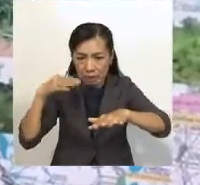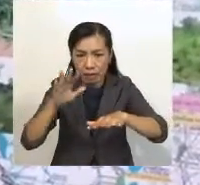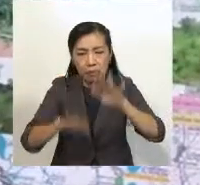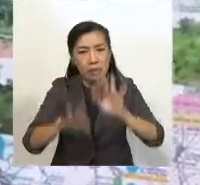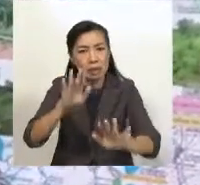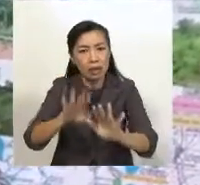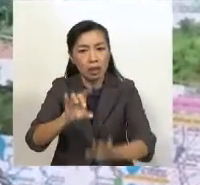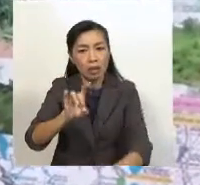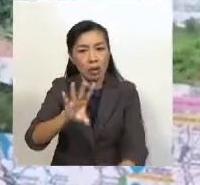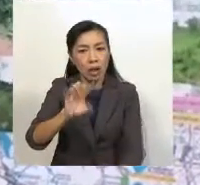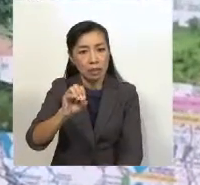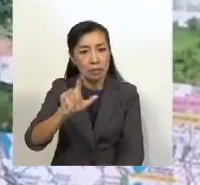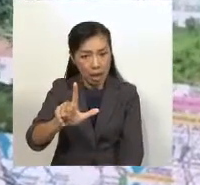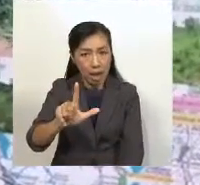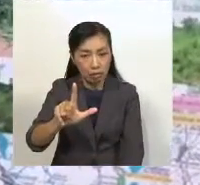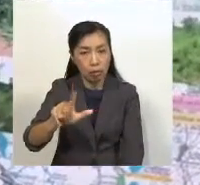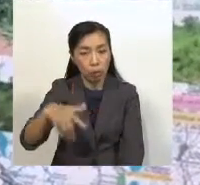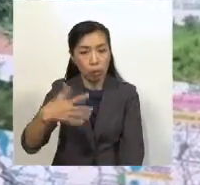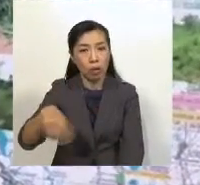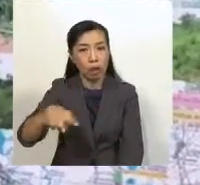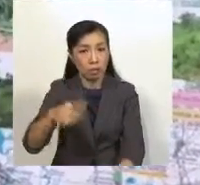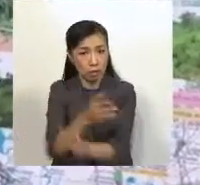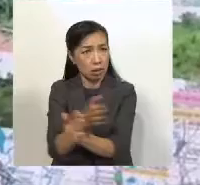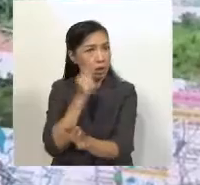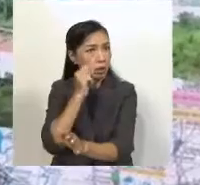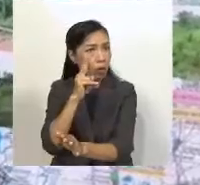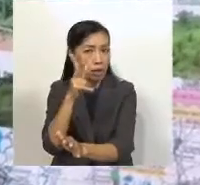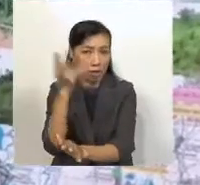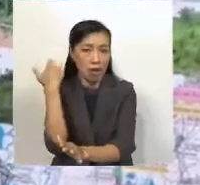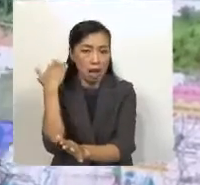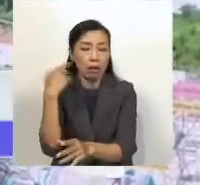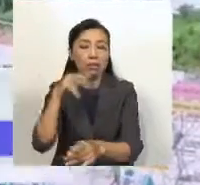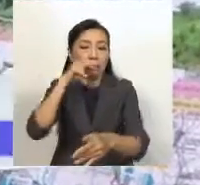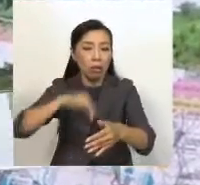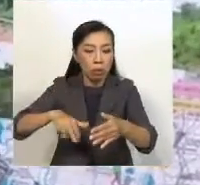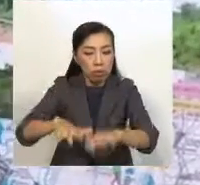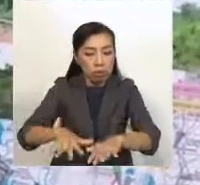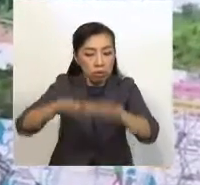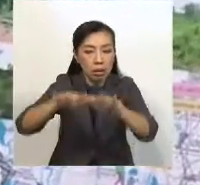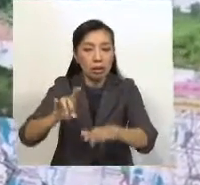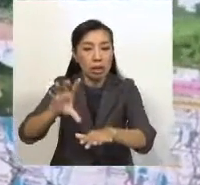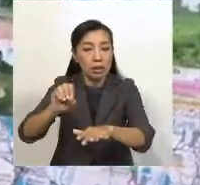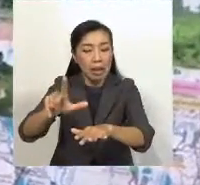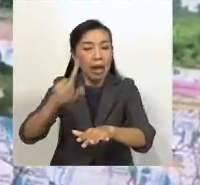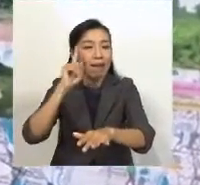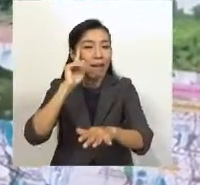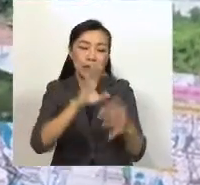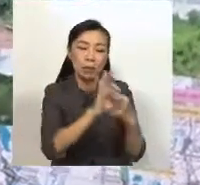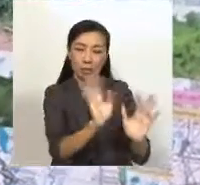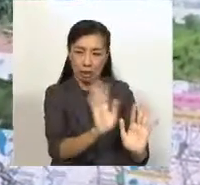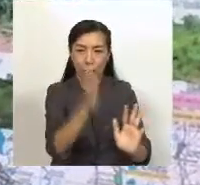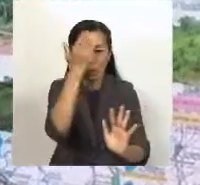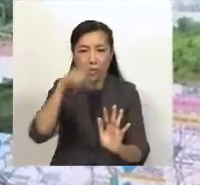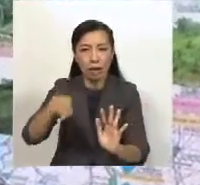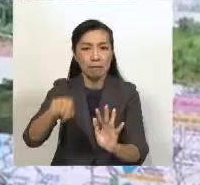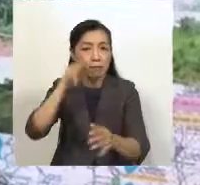งประมาณ150ล้านลูกบาศก์เมตรเลยนะครับในช่วงเวลา 2-3 วันที่ผ่านมานะครับตรงนี้แหละไม่ต้องกังวลเพราะเรายังต้อง